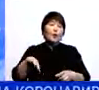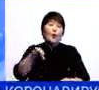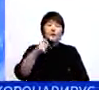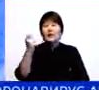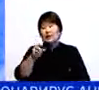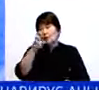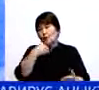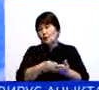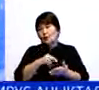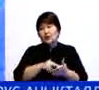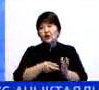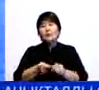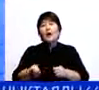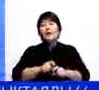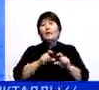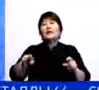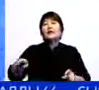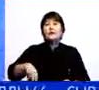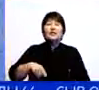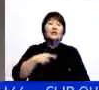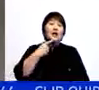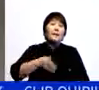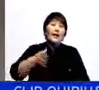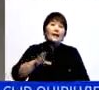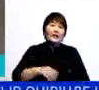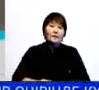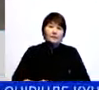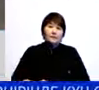және бюджеттік жоспарлау басқармасының басшысы баяндады.